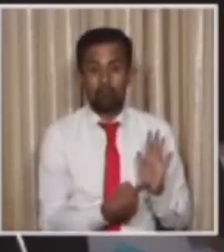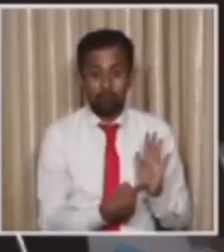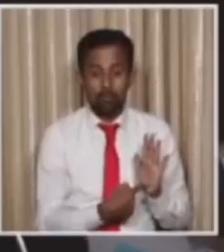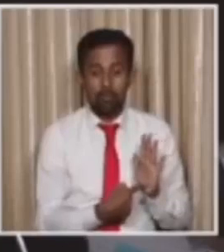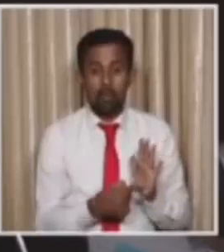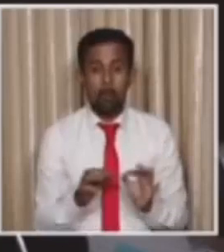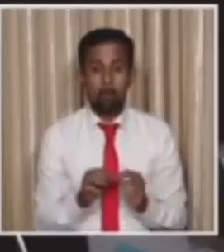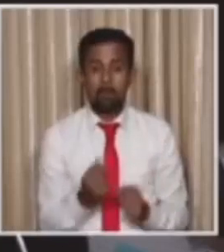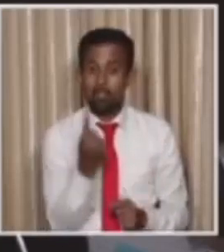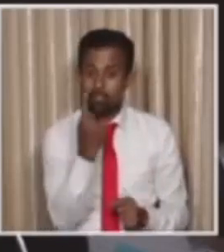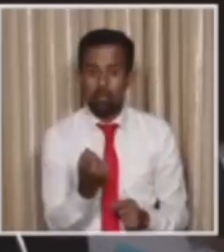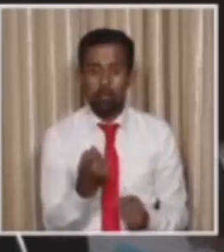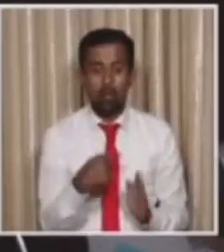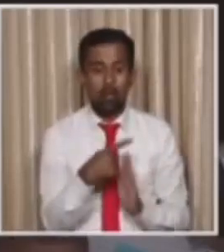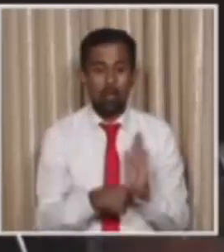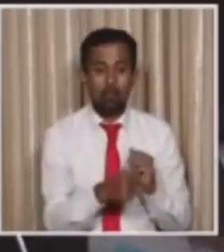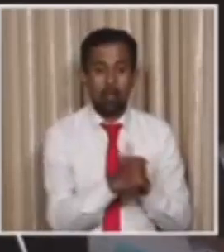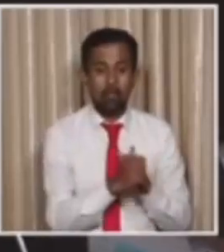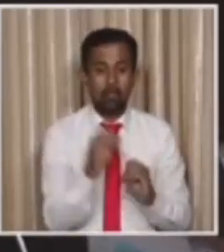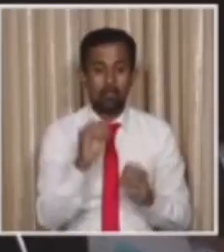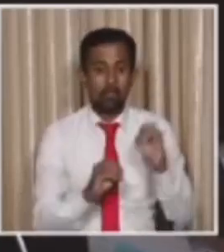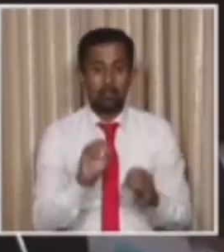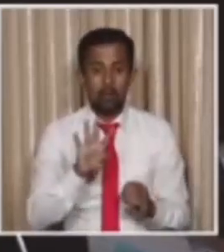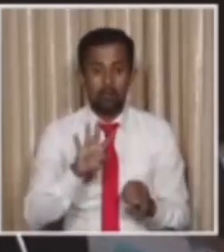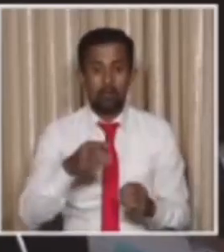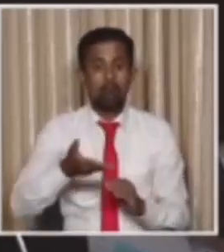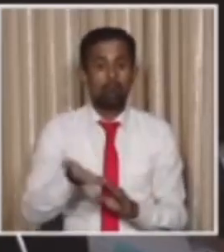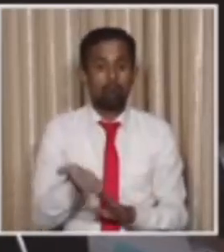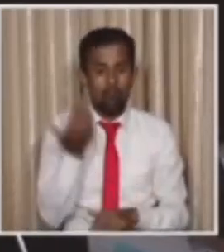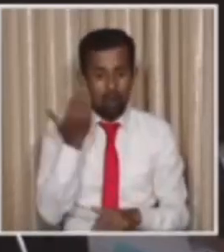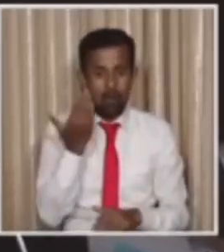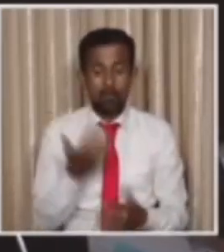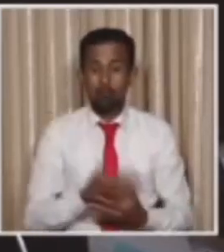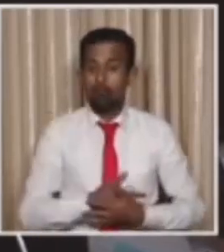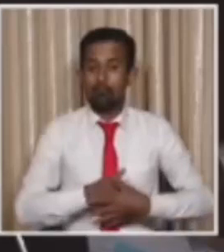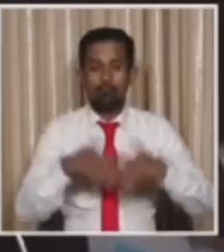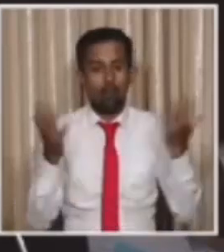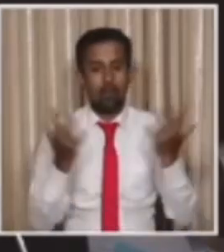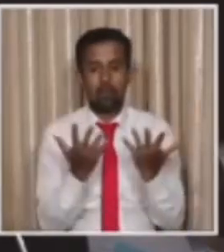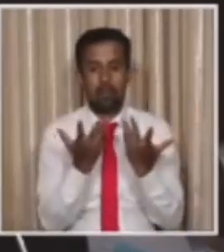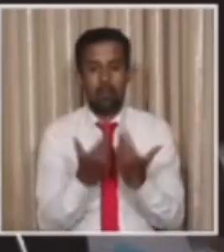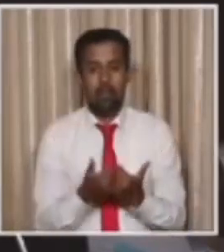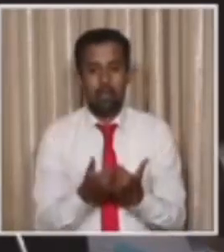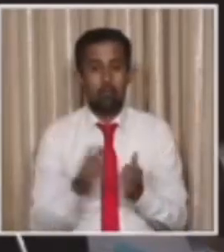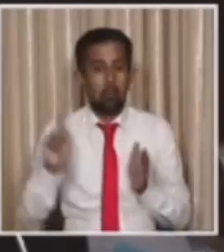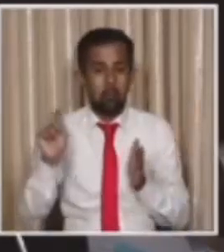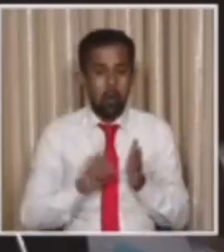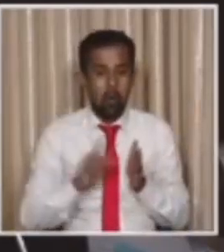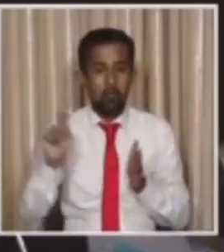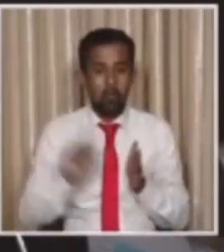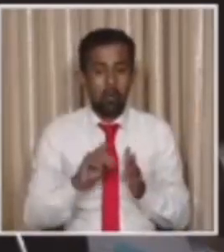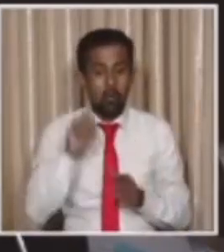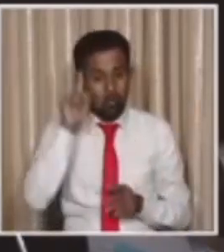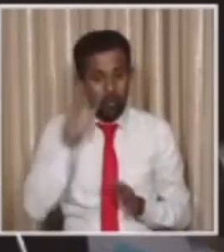1000ක් කියන්නේ දල දේශීය නිෂ්පාදනයේ 4%කට වඩා වැඩි ප්‍රමාණයක්. අතිවිශාල ප්‍රමාණයක්. අපේ ආදායම අපි බලාපොරොත්තු වුණේ